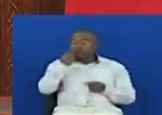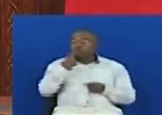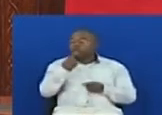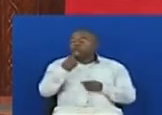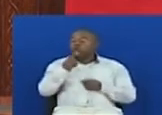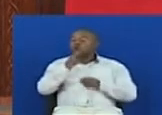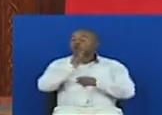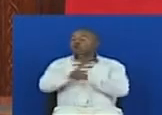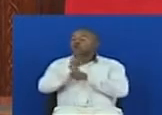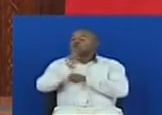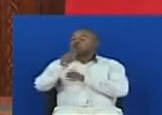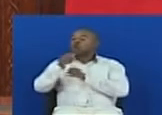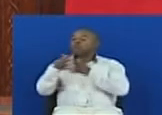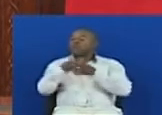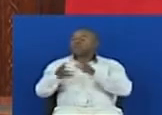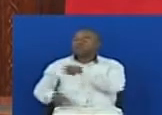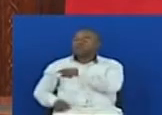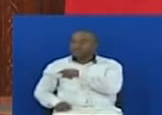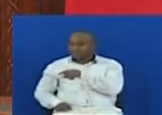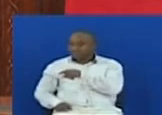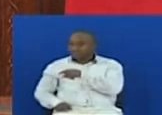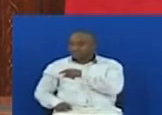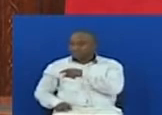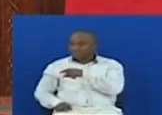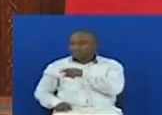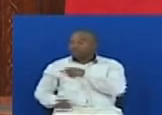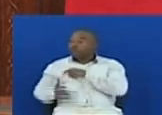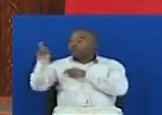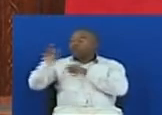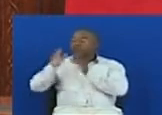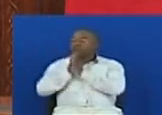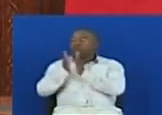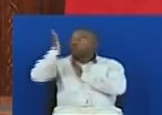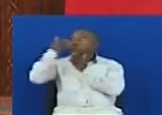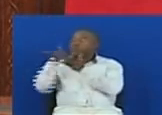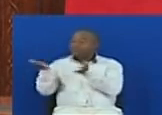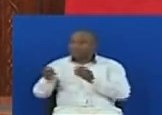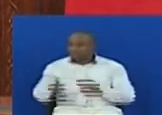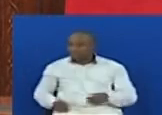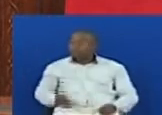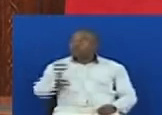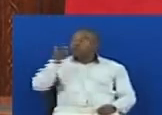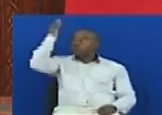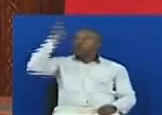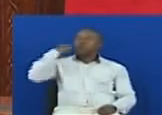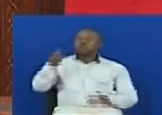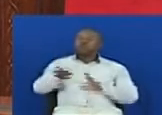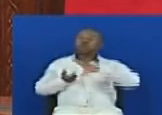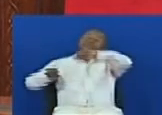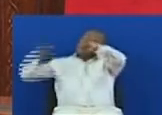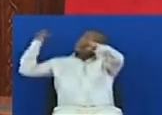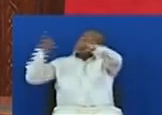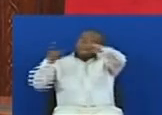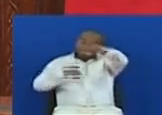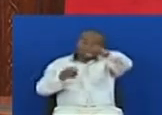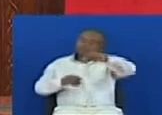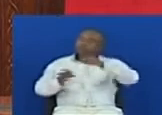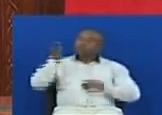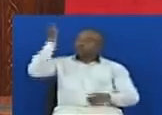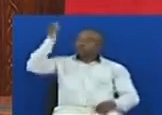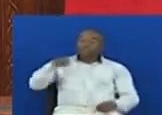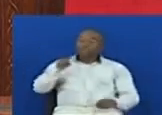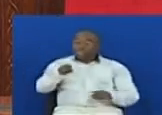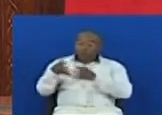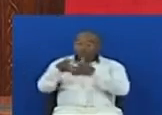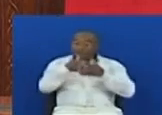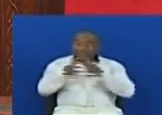Marekani. Ina maana wale wa kumshiba Mwenyezi Mungu, na kwa vile kumshiba Mwenyezi Mungu amewaonyesha kama mimi ni bado niko hai. Marekani